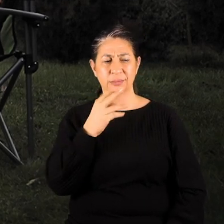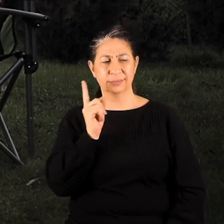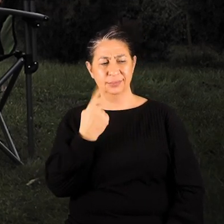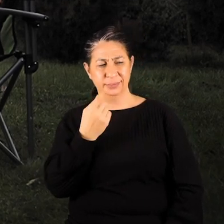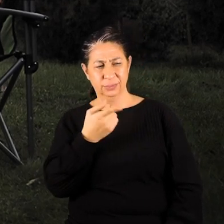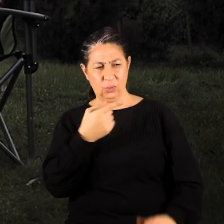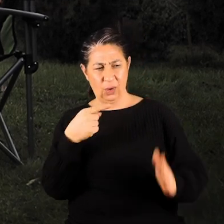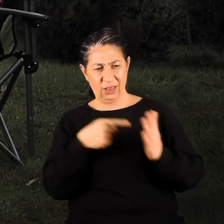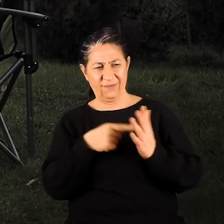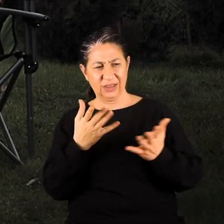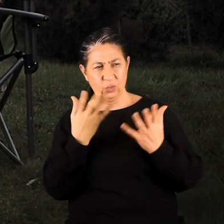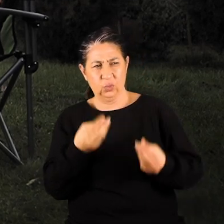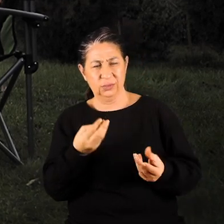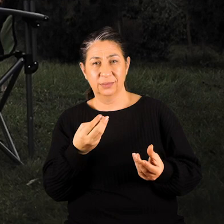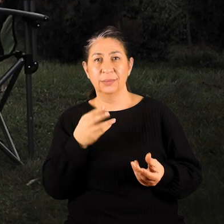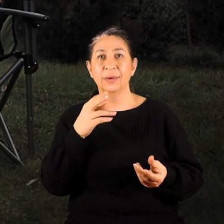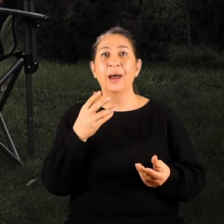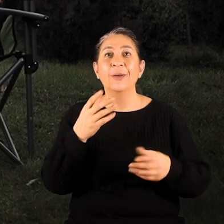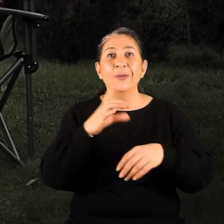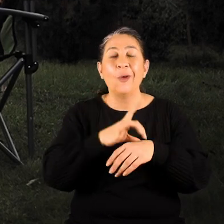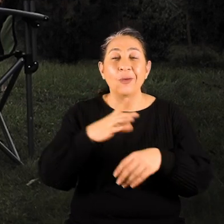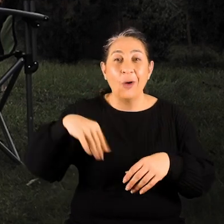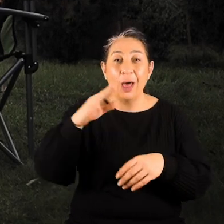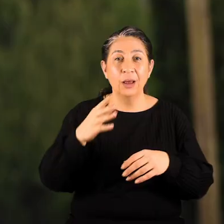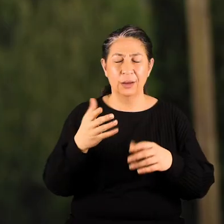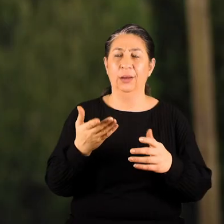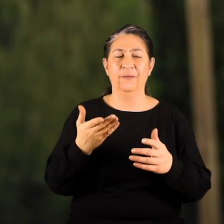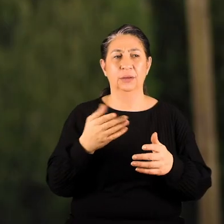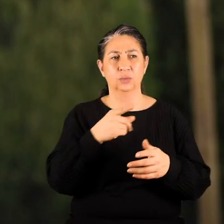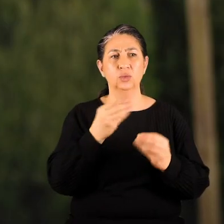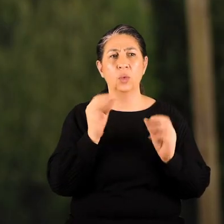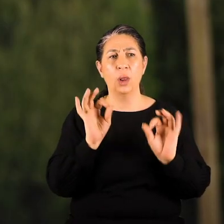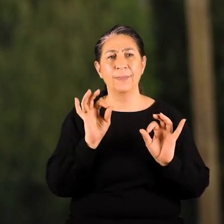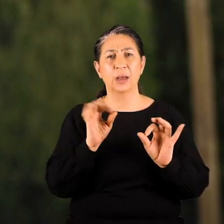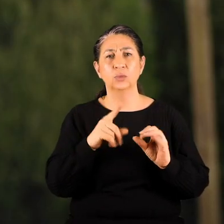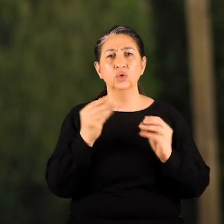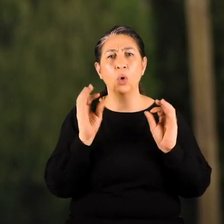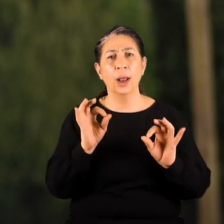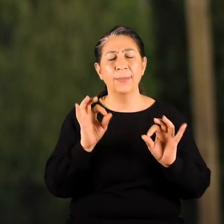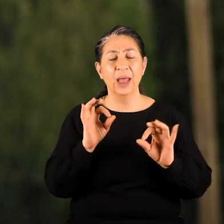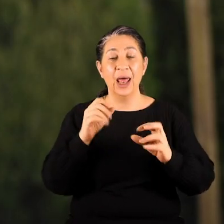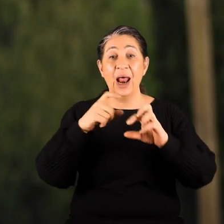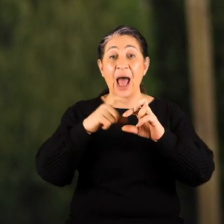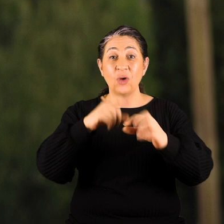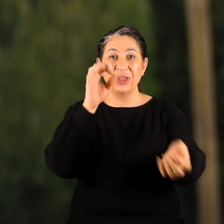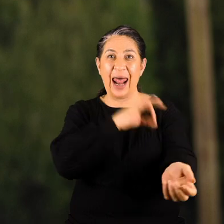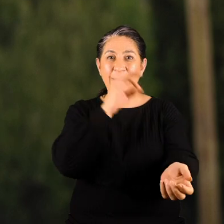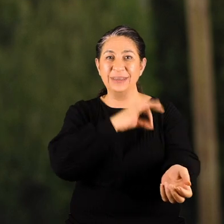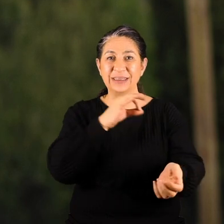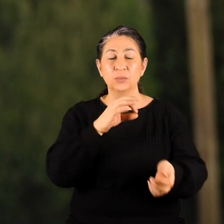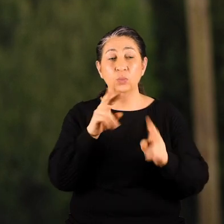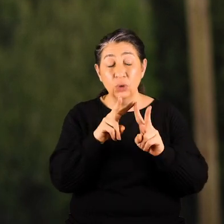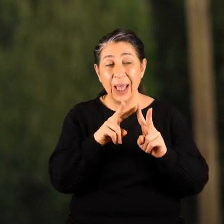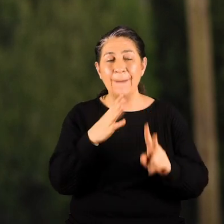baktı. Yani böyle bir şey hedef nasıl olabilir diye. Doktorlar da gittikçe evet ya bu çok önemli, bu çok önemli. Radyoterapistim mesela şey